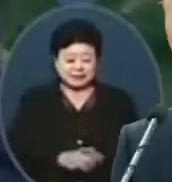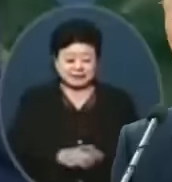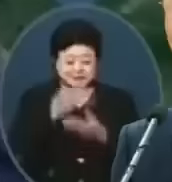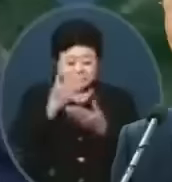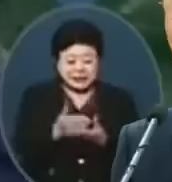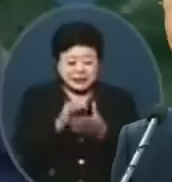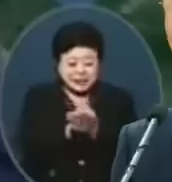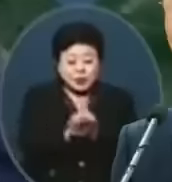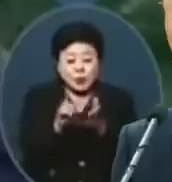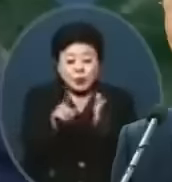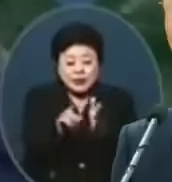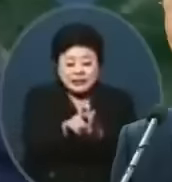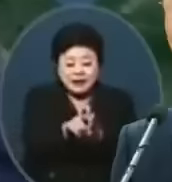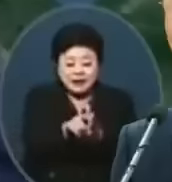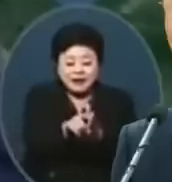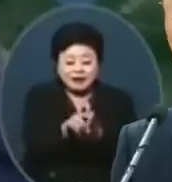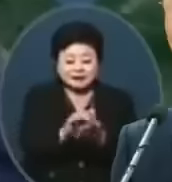응답받는 기도를 위해서는